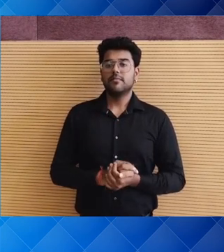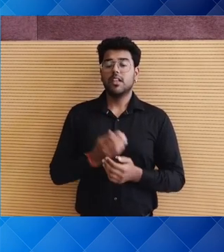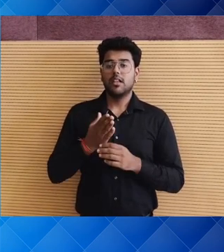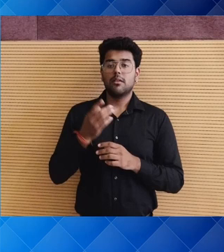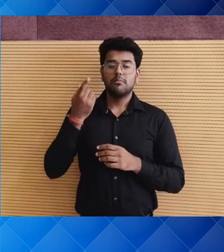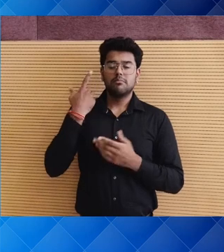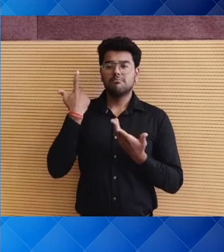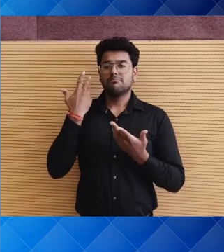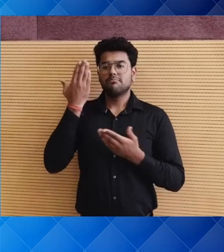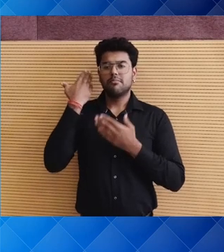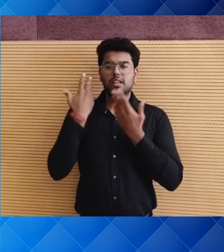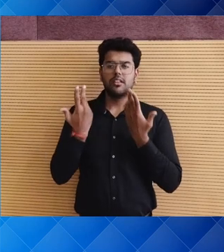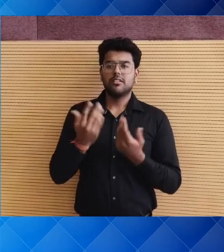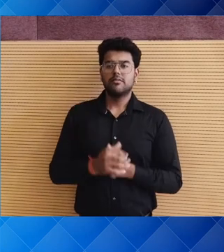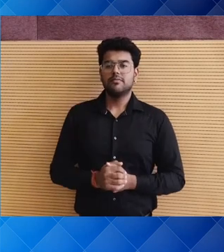पिछले